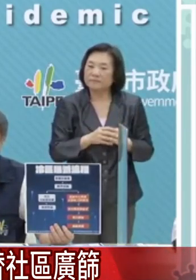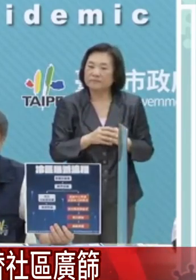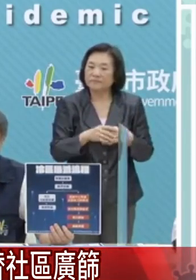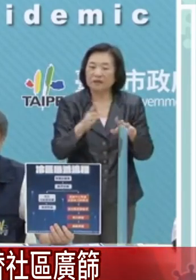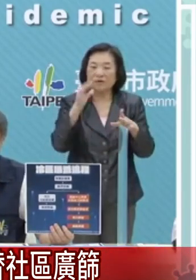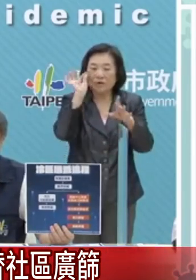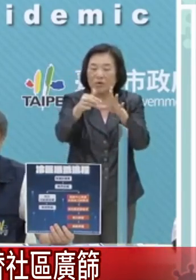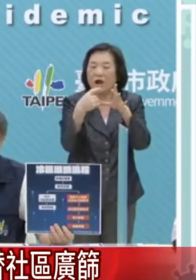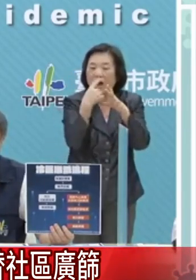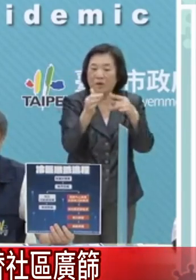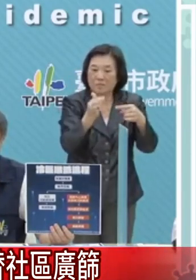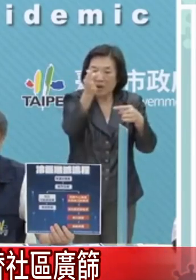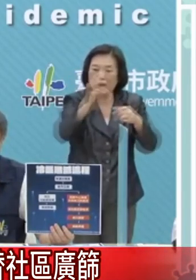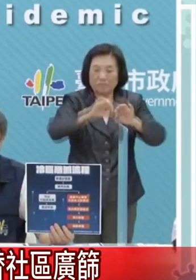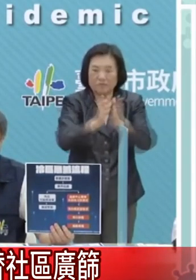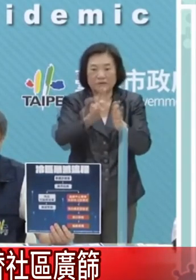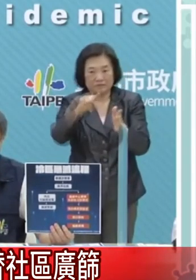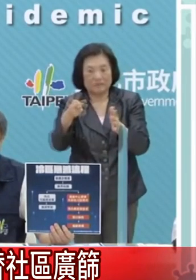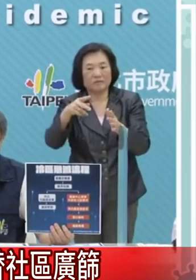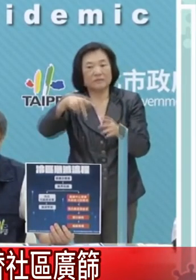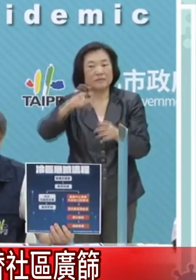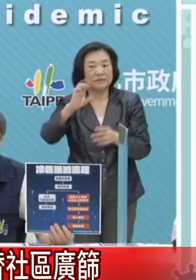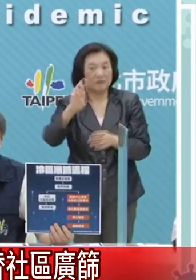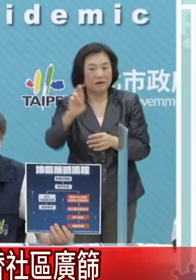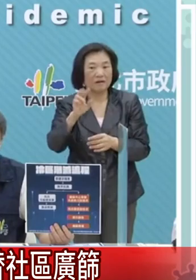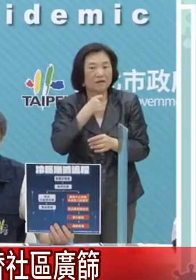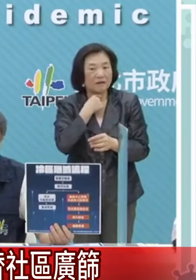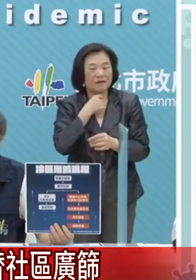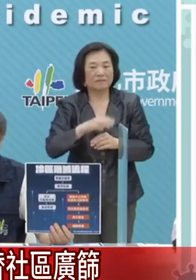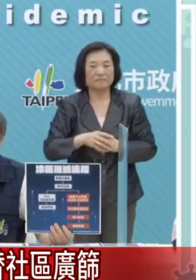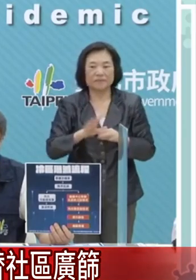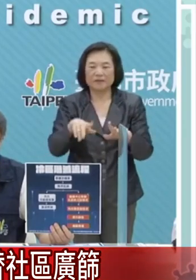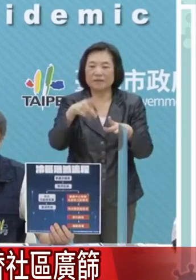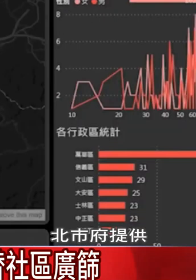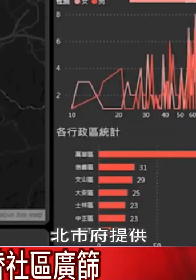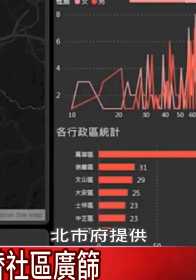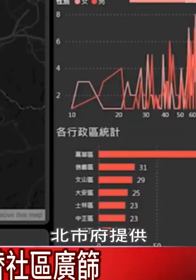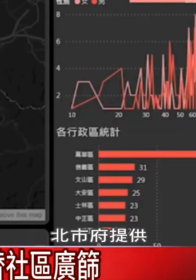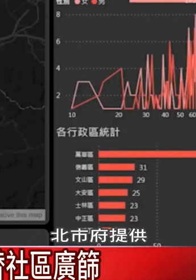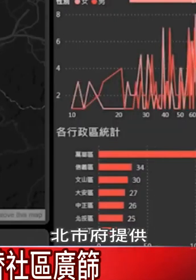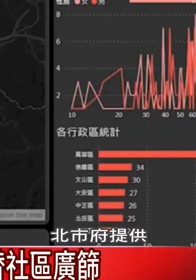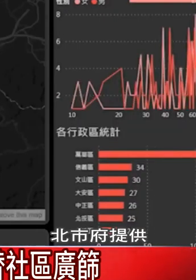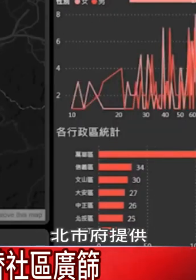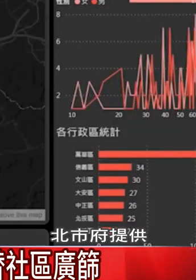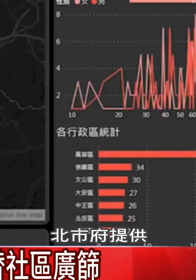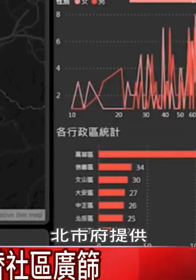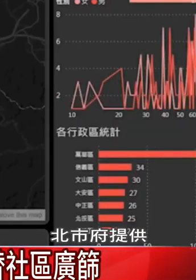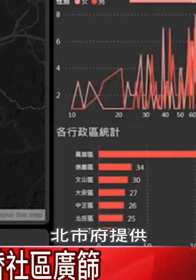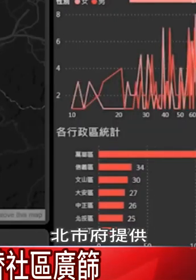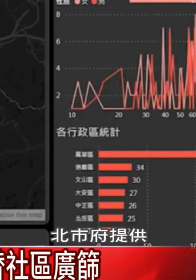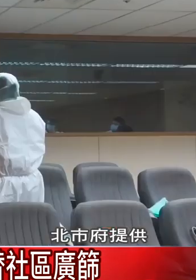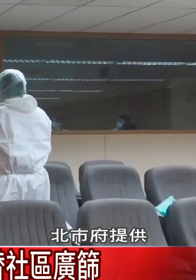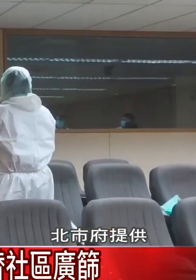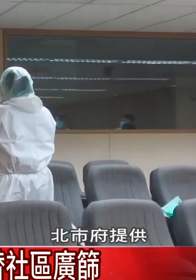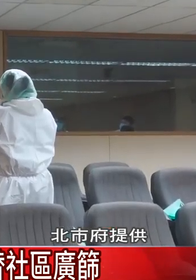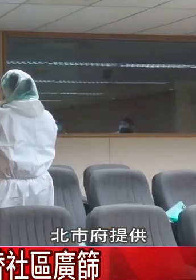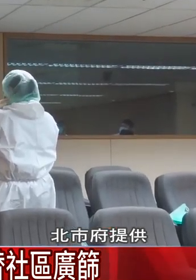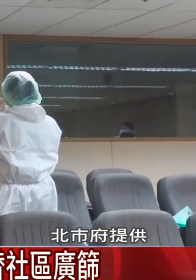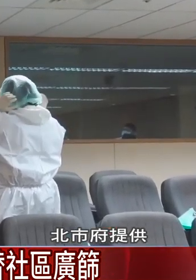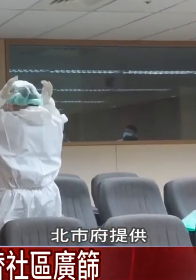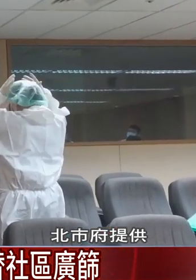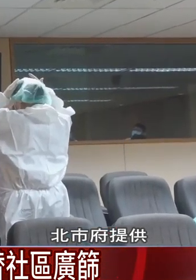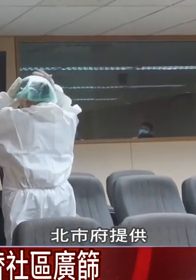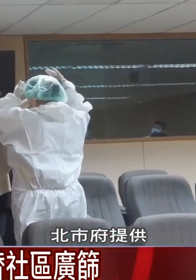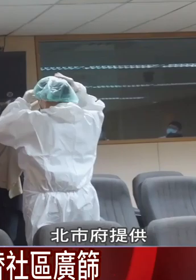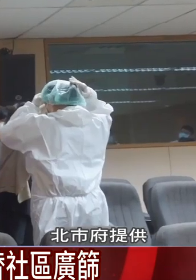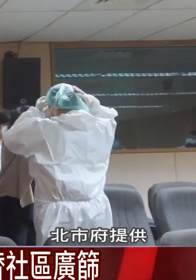家隔离。不过以前的居家隔离也是摆在那里看17天的我们现在就比较积极了。其实今天到万华，